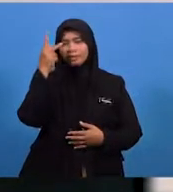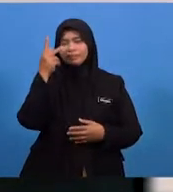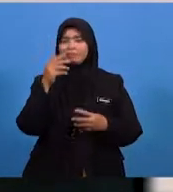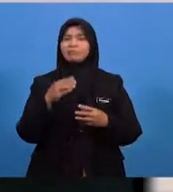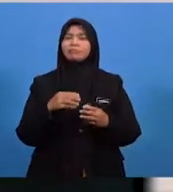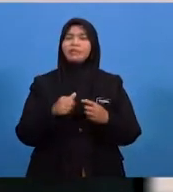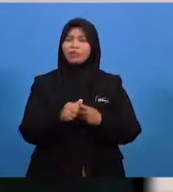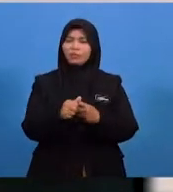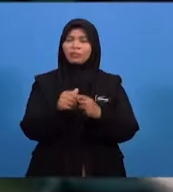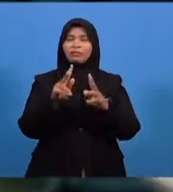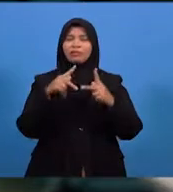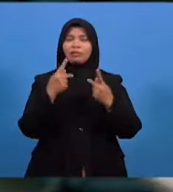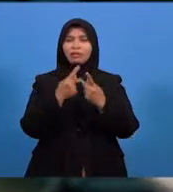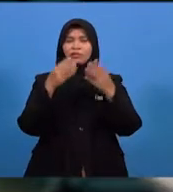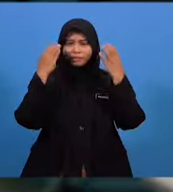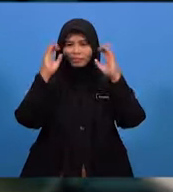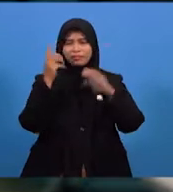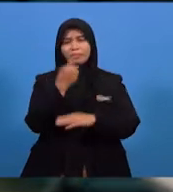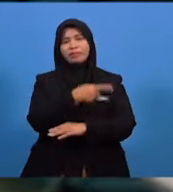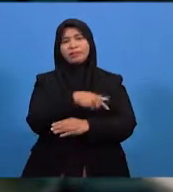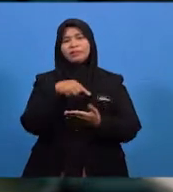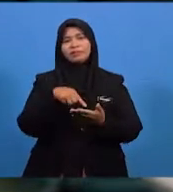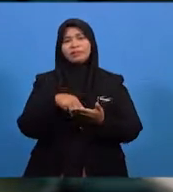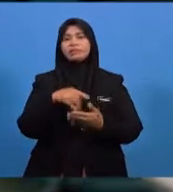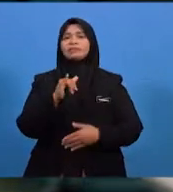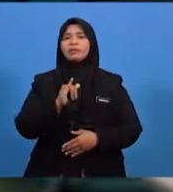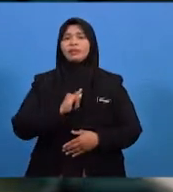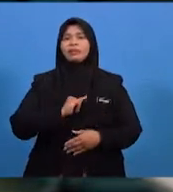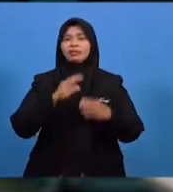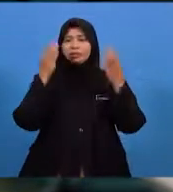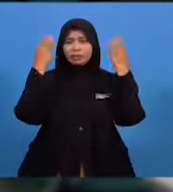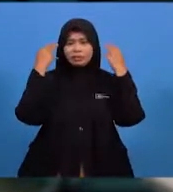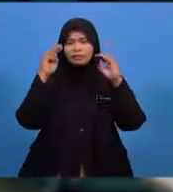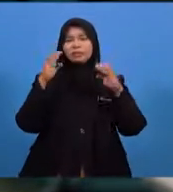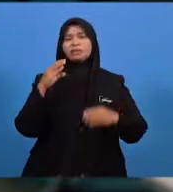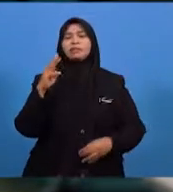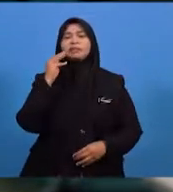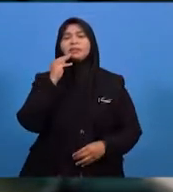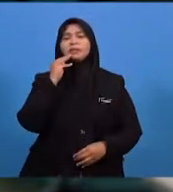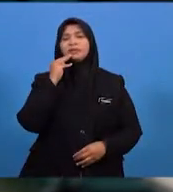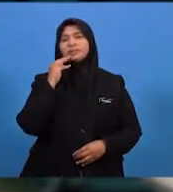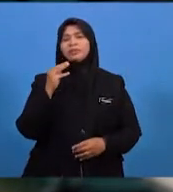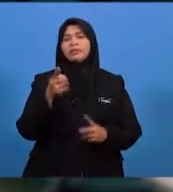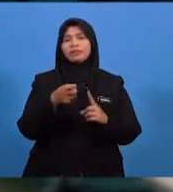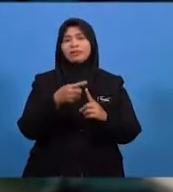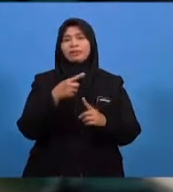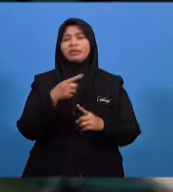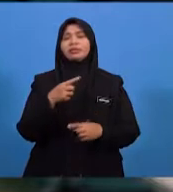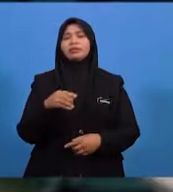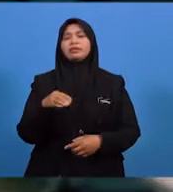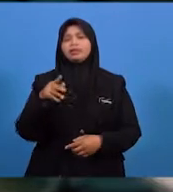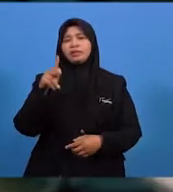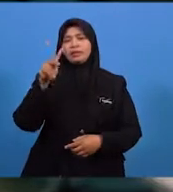Cikgu Pada hari ini saya cek gemadana makno dari SMK perempuan Pudu